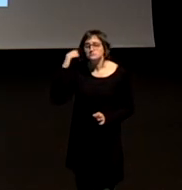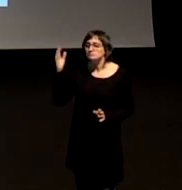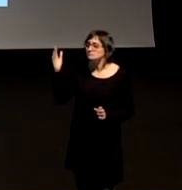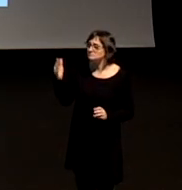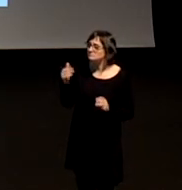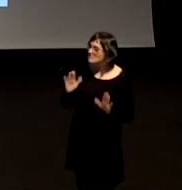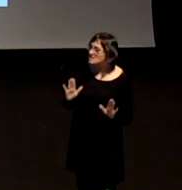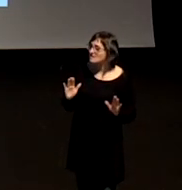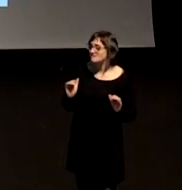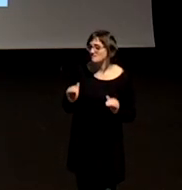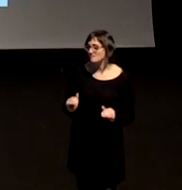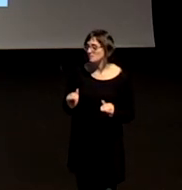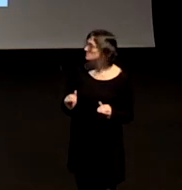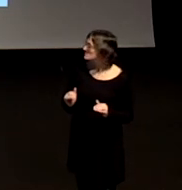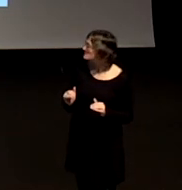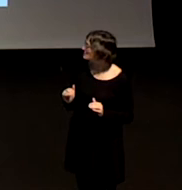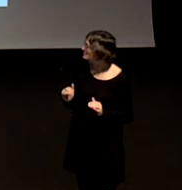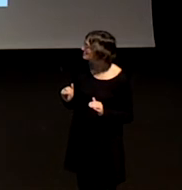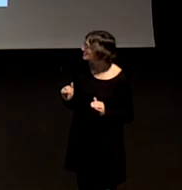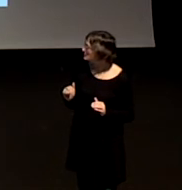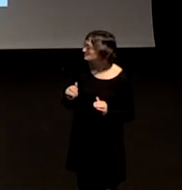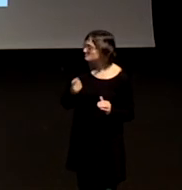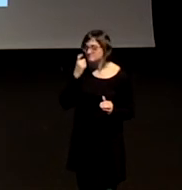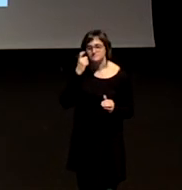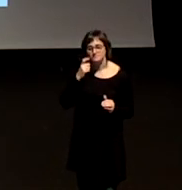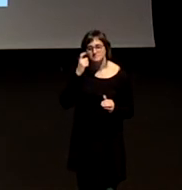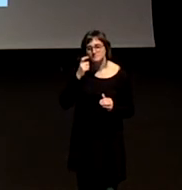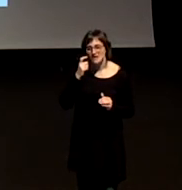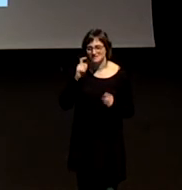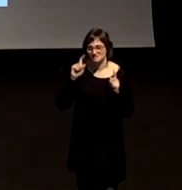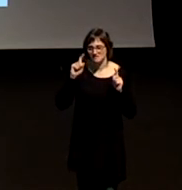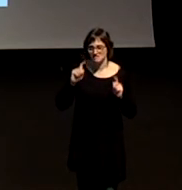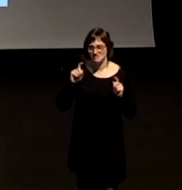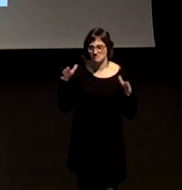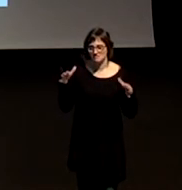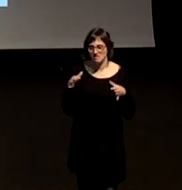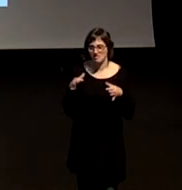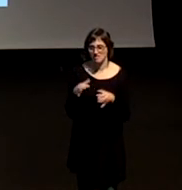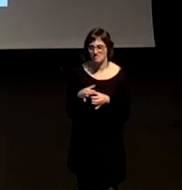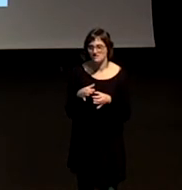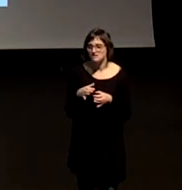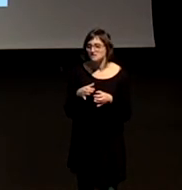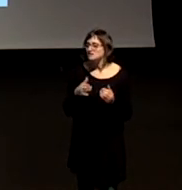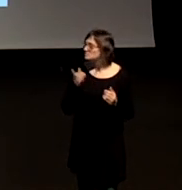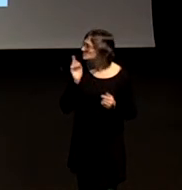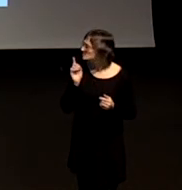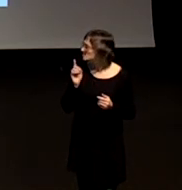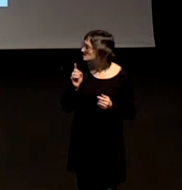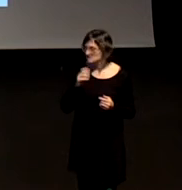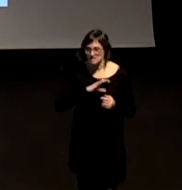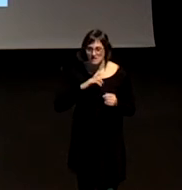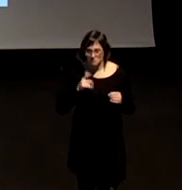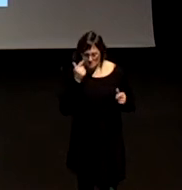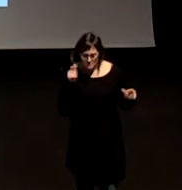mais malgré tout on peut constater de baisse de population quand on arrive à faire des suivis